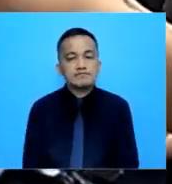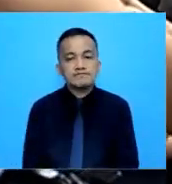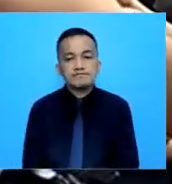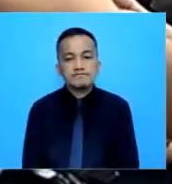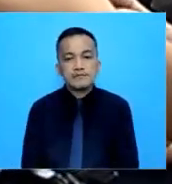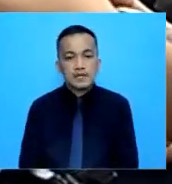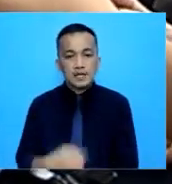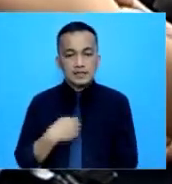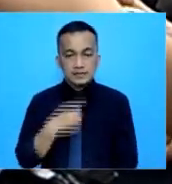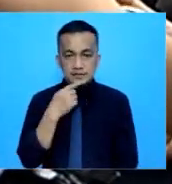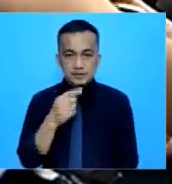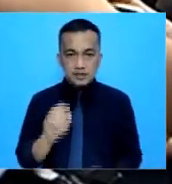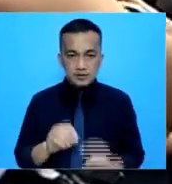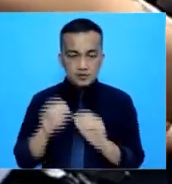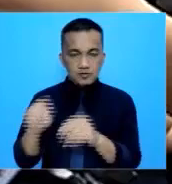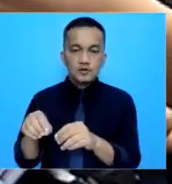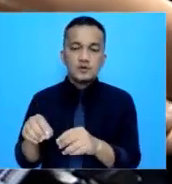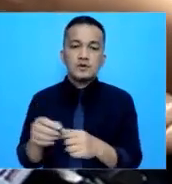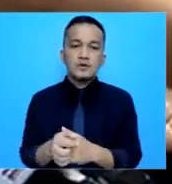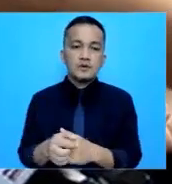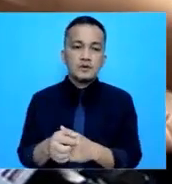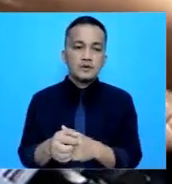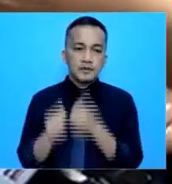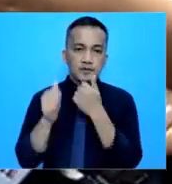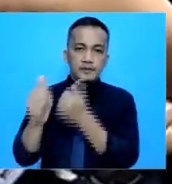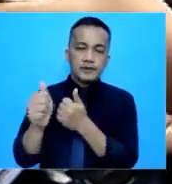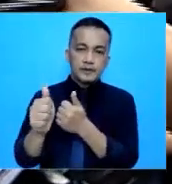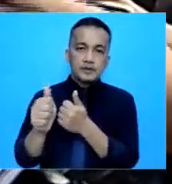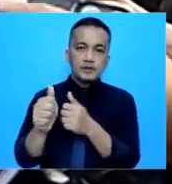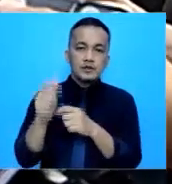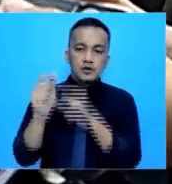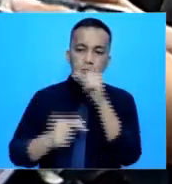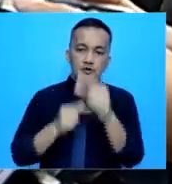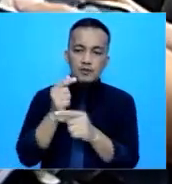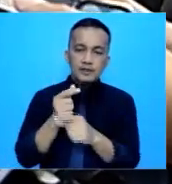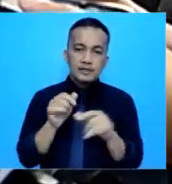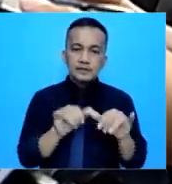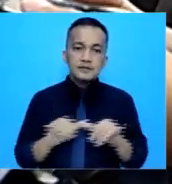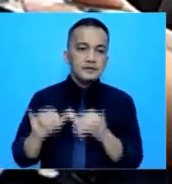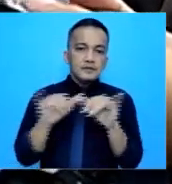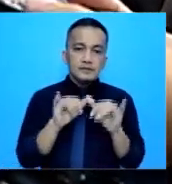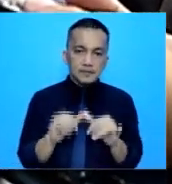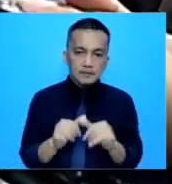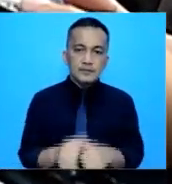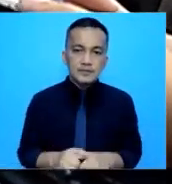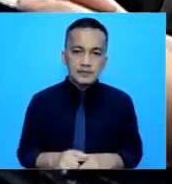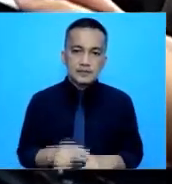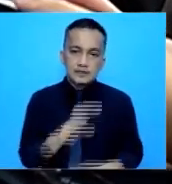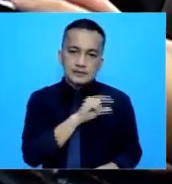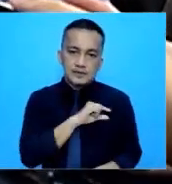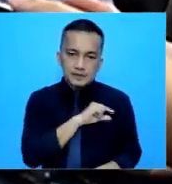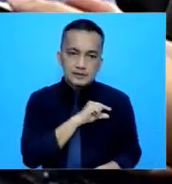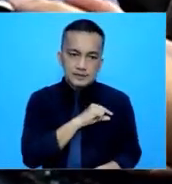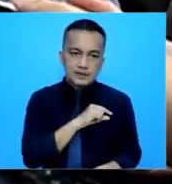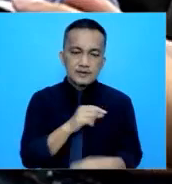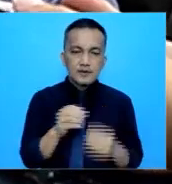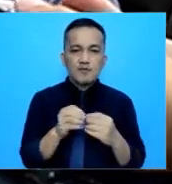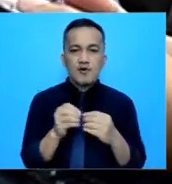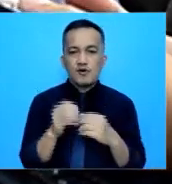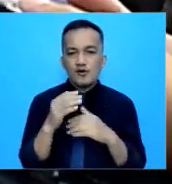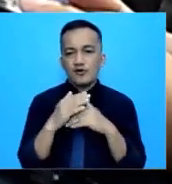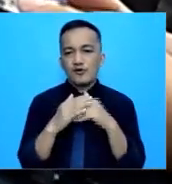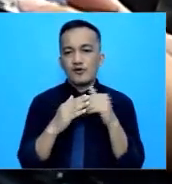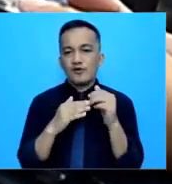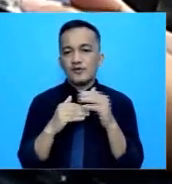they will conform to global standards. No? So with that, magiging more convenient yung